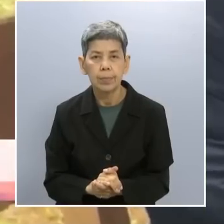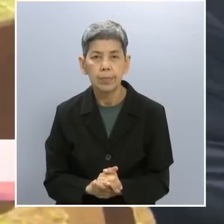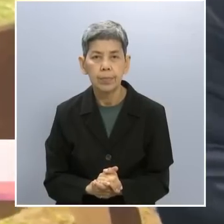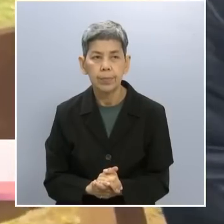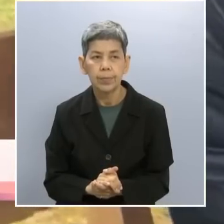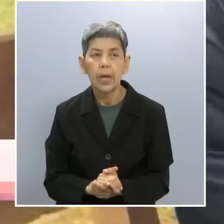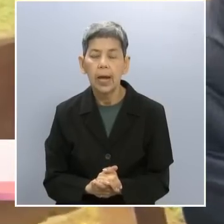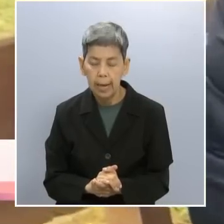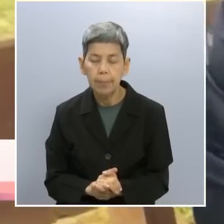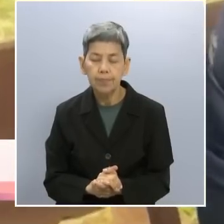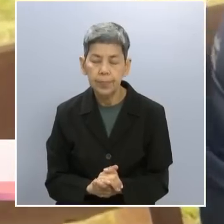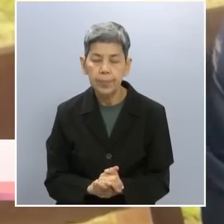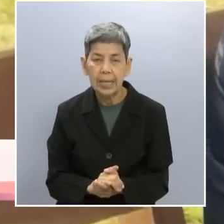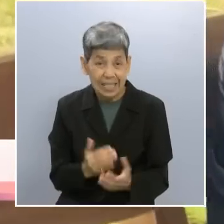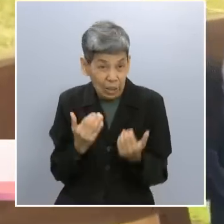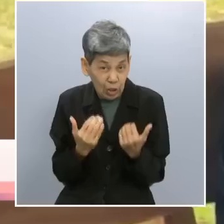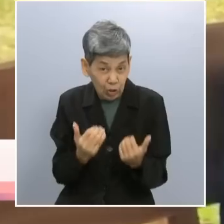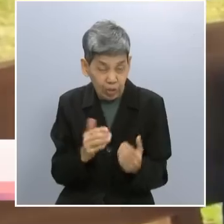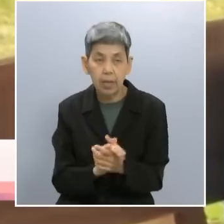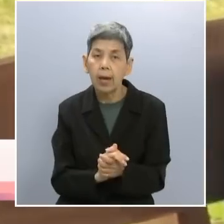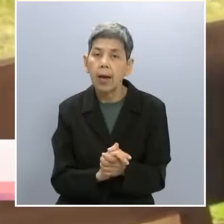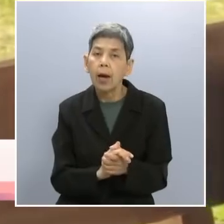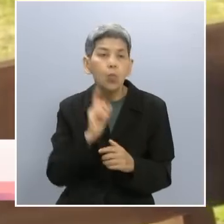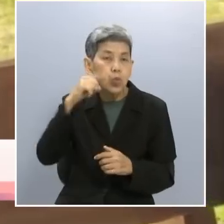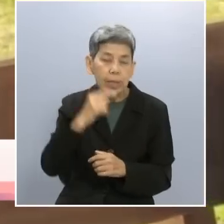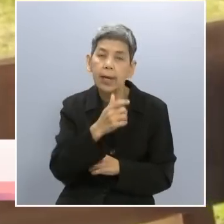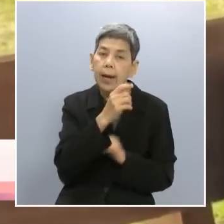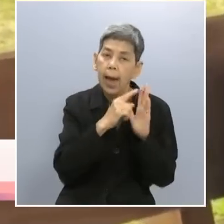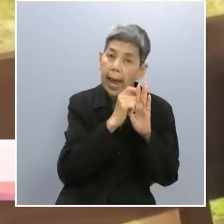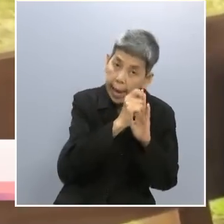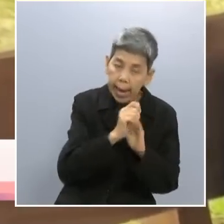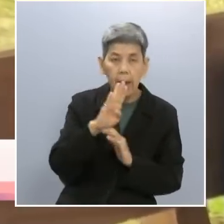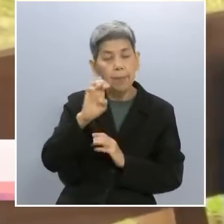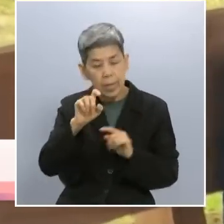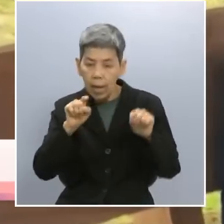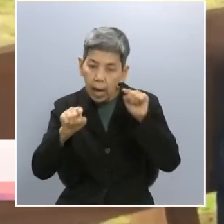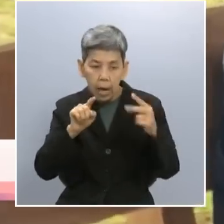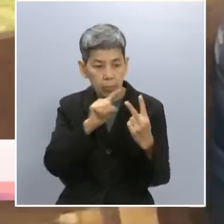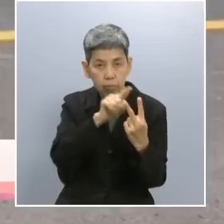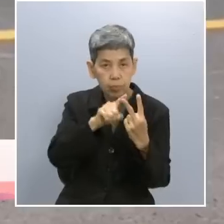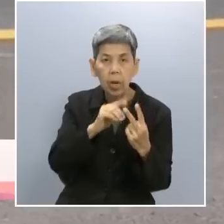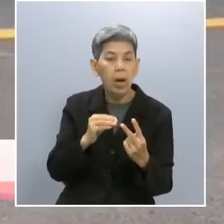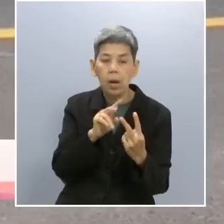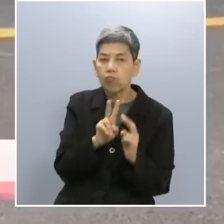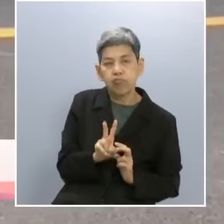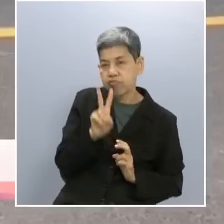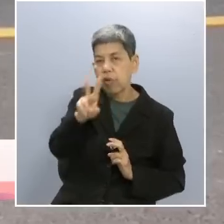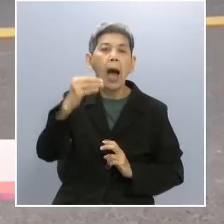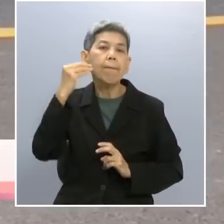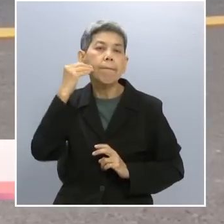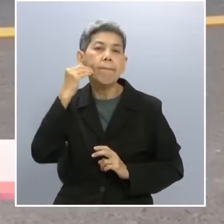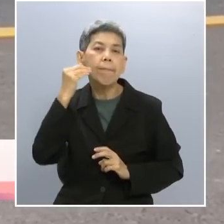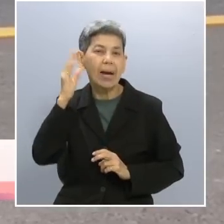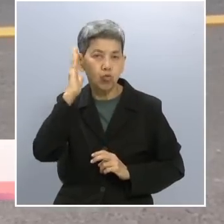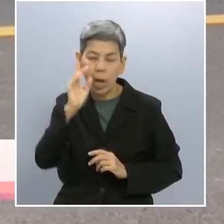นี่คุณผู้ชมครับแล้วโกรธเรื่องนี้ทั้ง aกับ Bเนี่ยพี่หมวยเขาทำยังไงนะเขาเดินทางไปบ้านจ่ากบค่ะไป